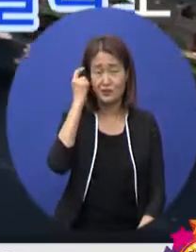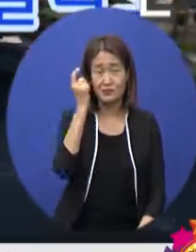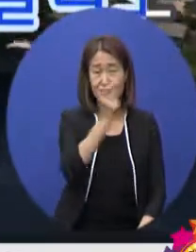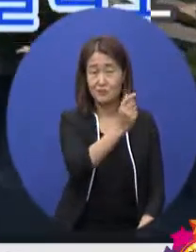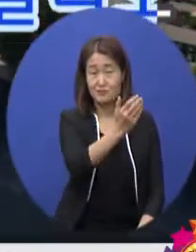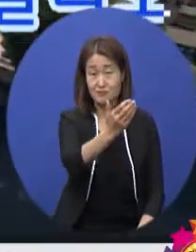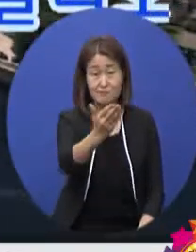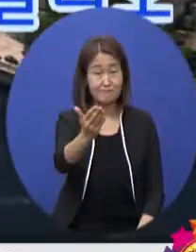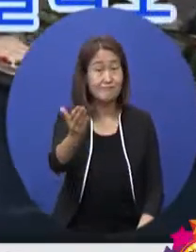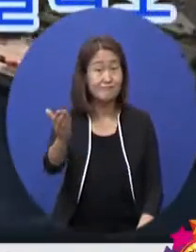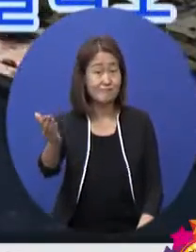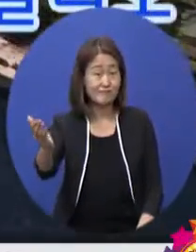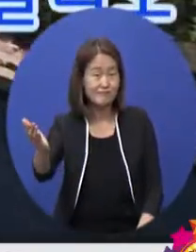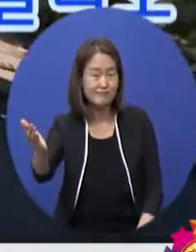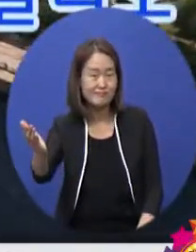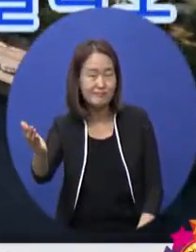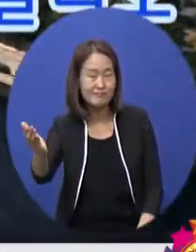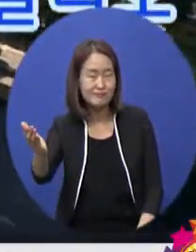말이오